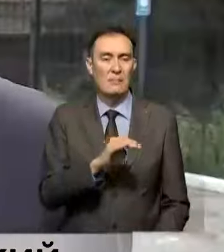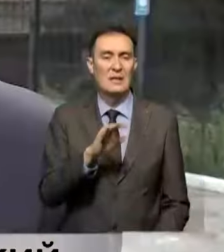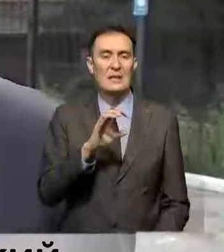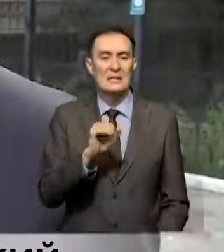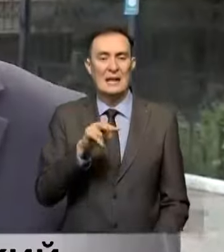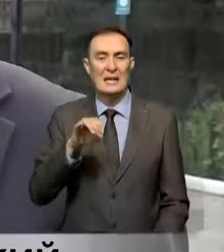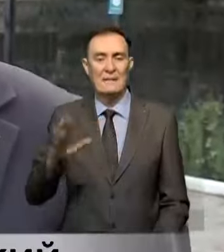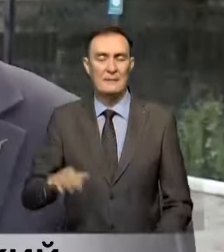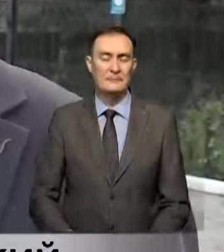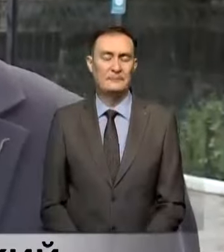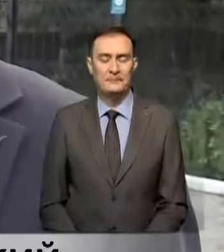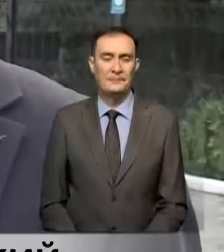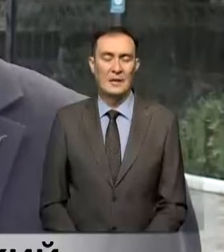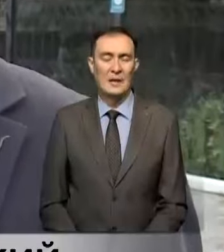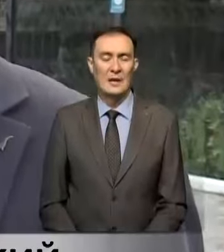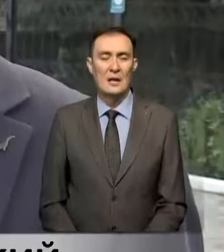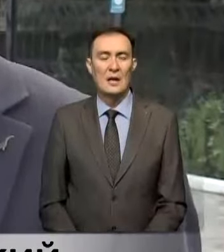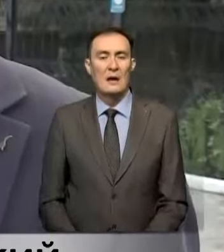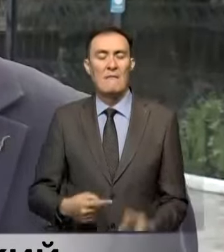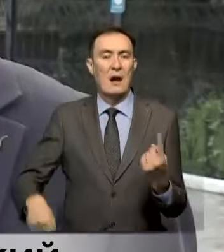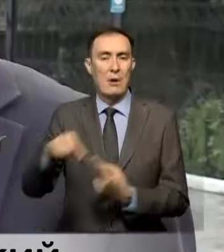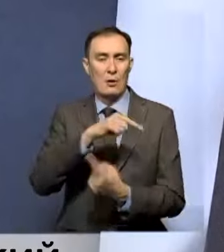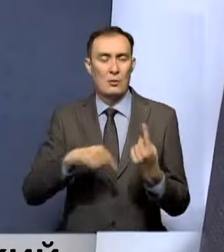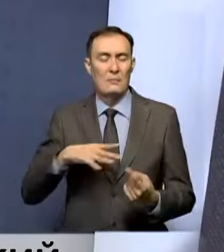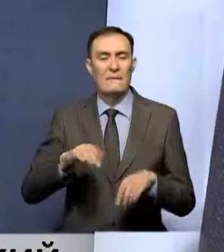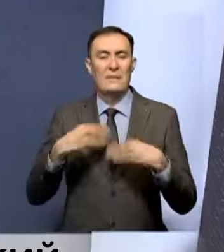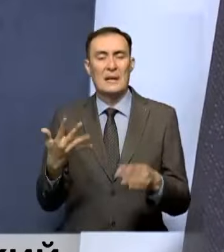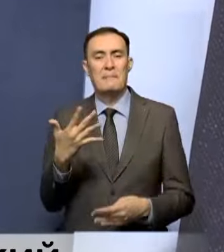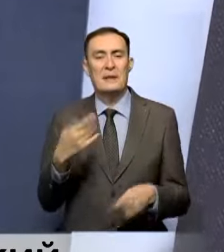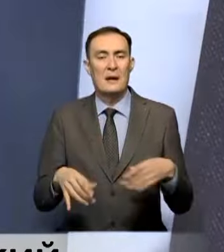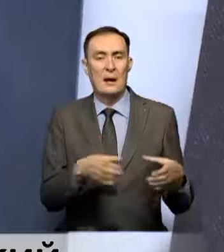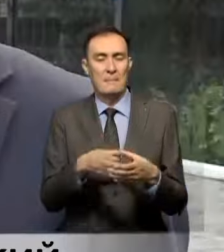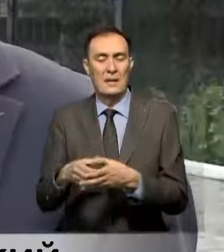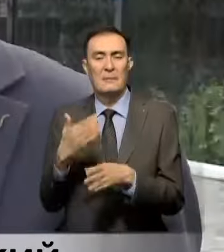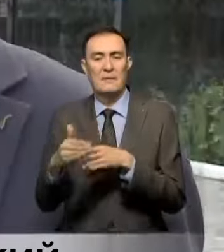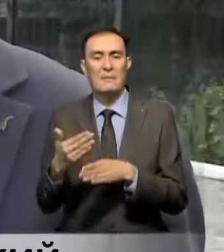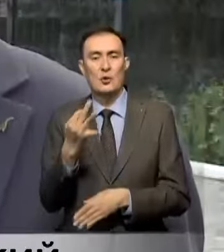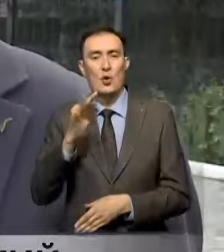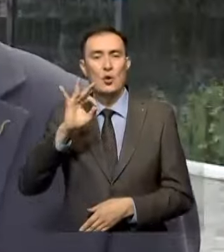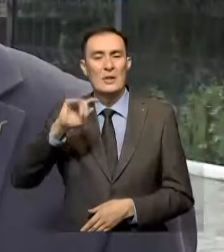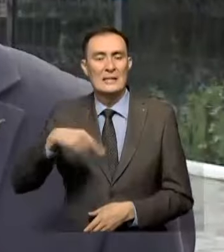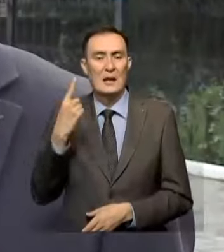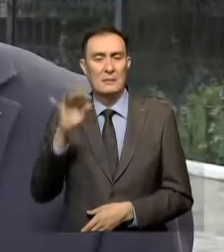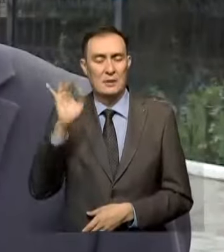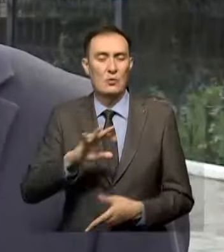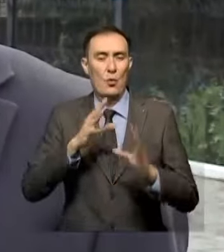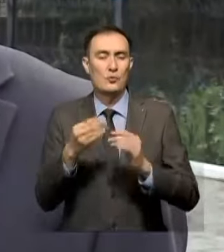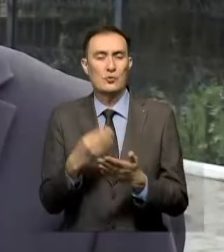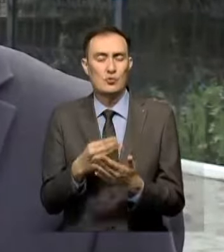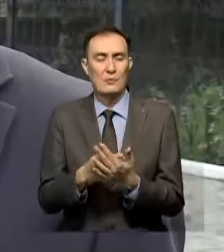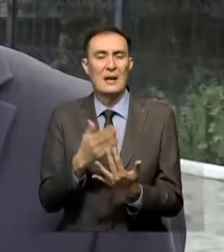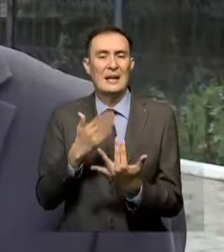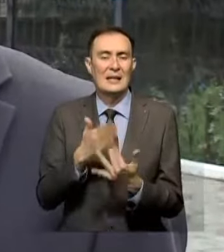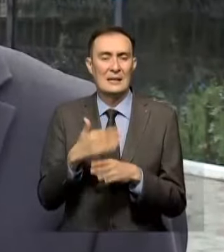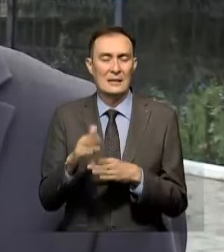Салиев. По оборотной схеме мы выдали 5 предпринимателям кредиты под 0,1%. Общая сумма льготных